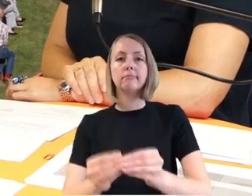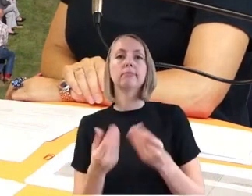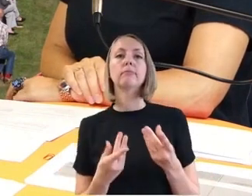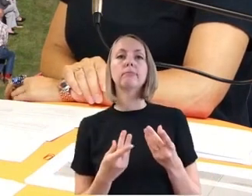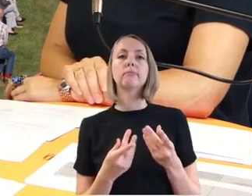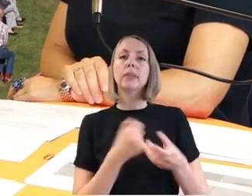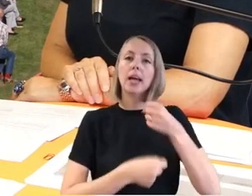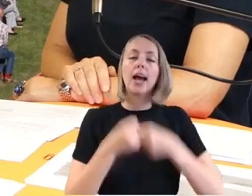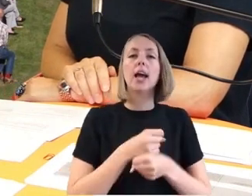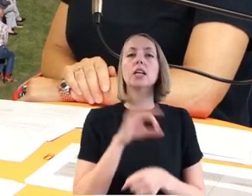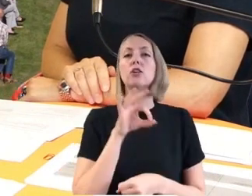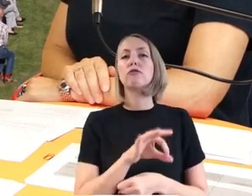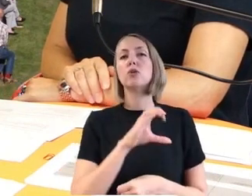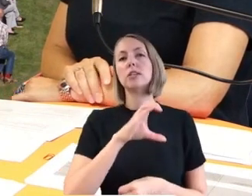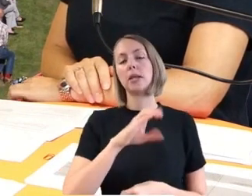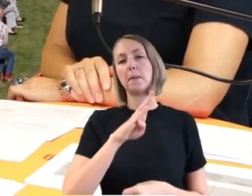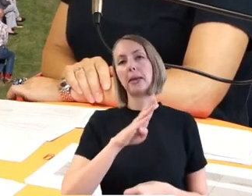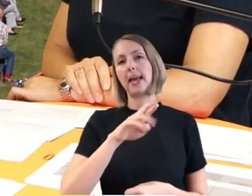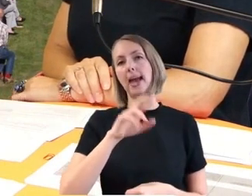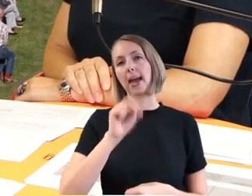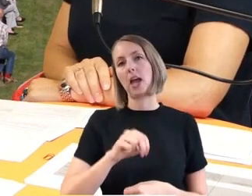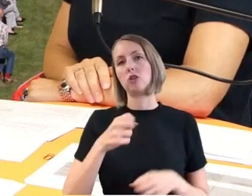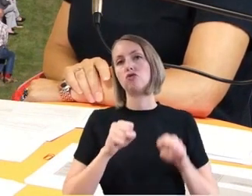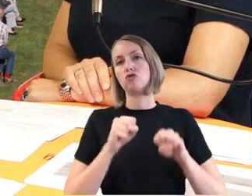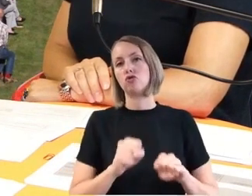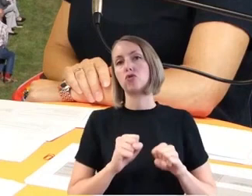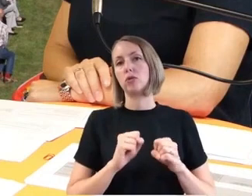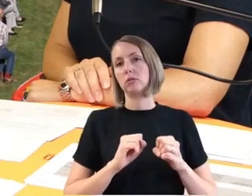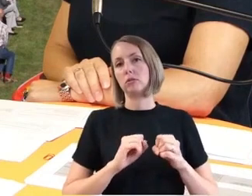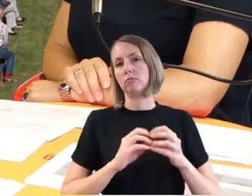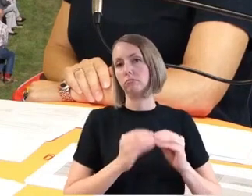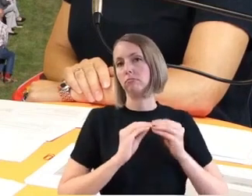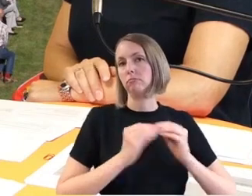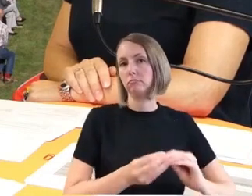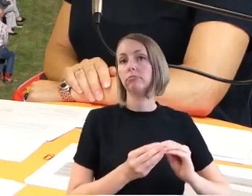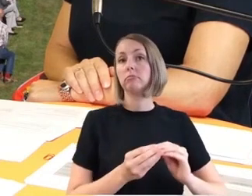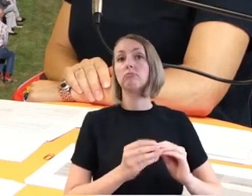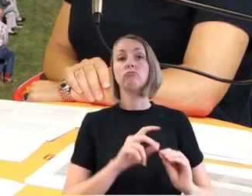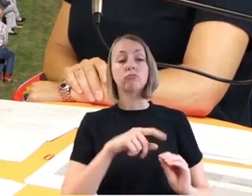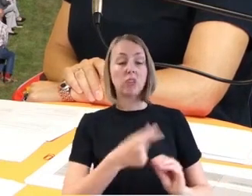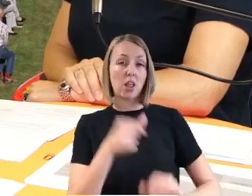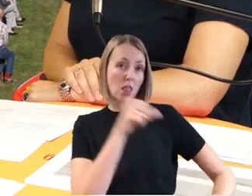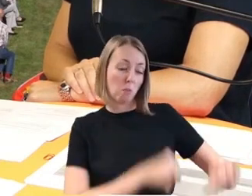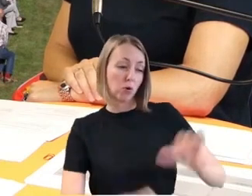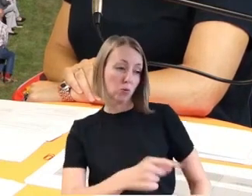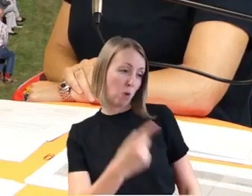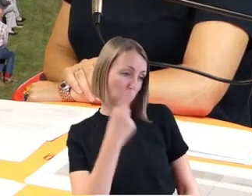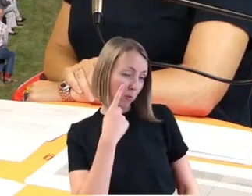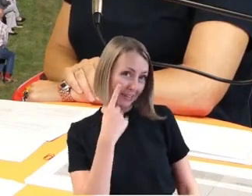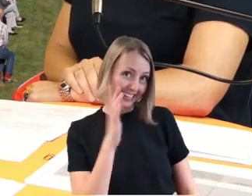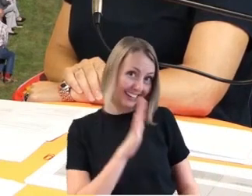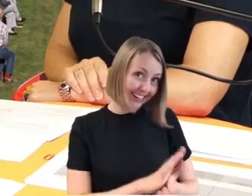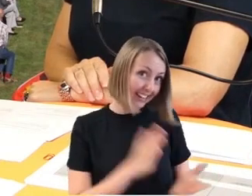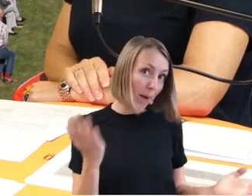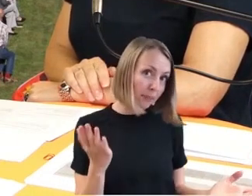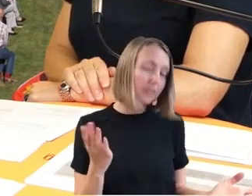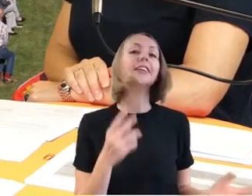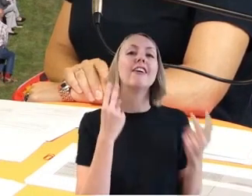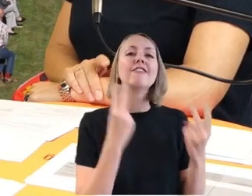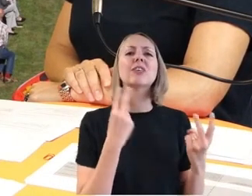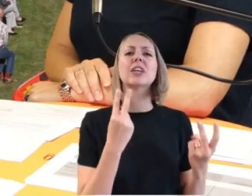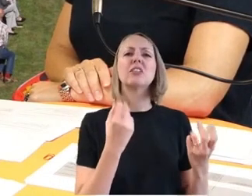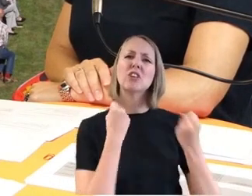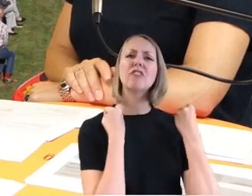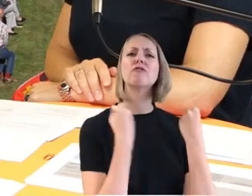schutz für diese einsatzzwecke und beschreiben diese erproben diese vorab in den laboren wichtig ist uns dabei die robustheit